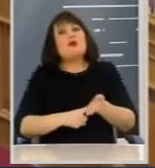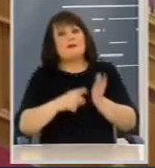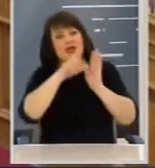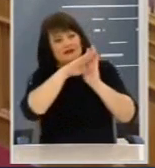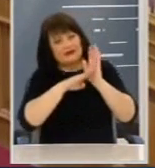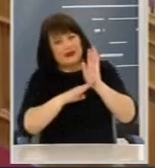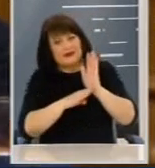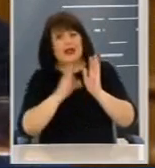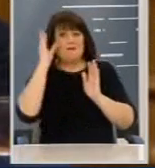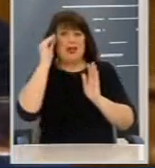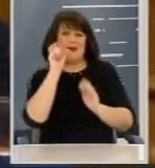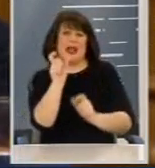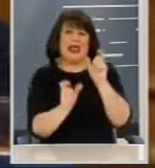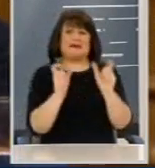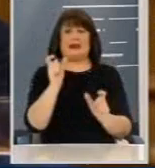έχουμε μάθει όλα αυτά πια.